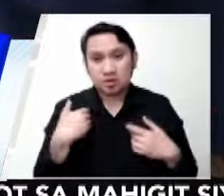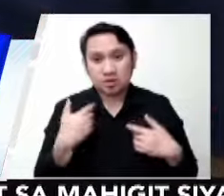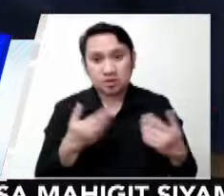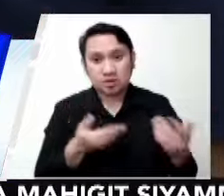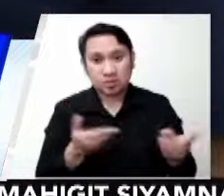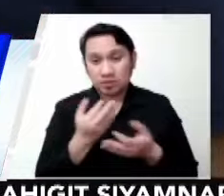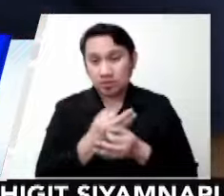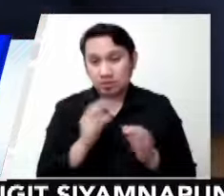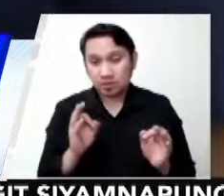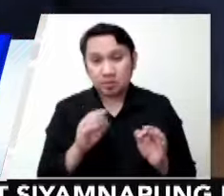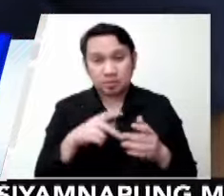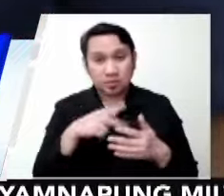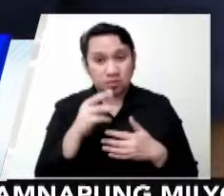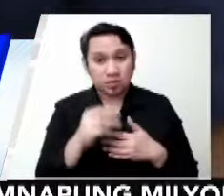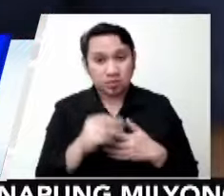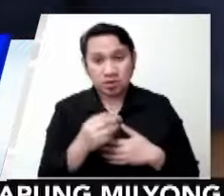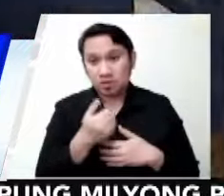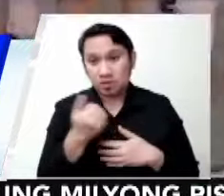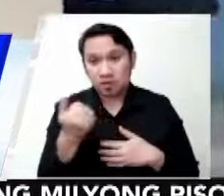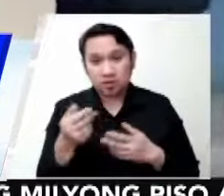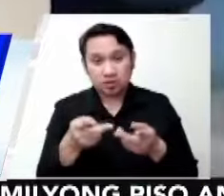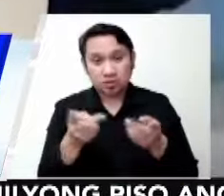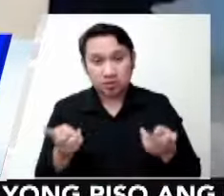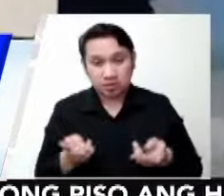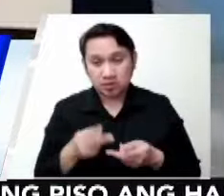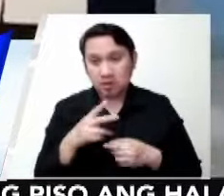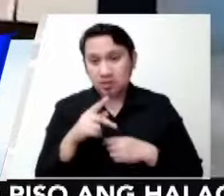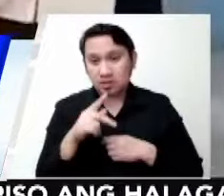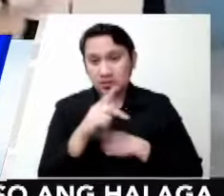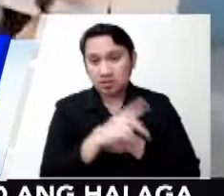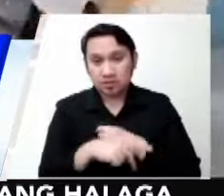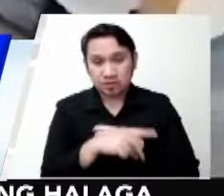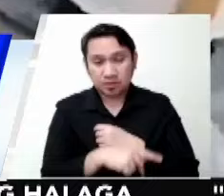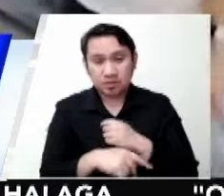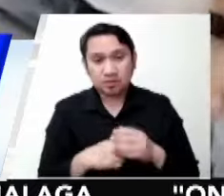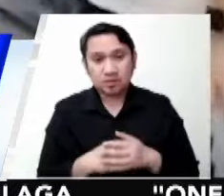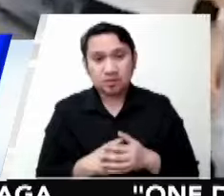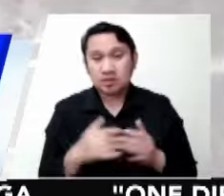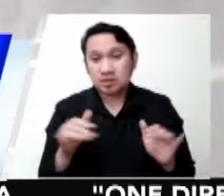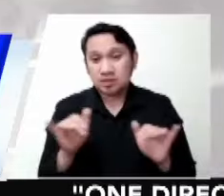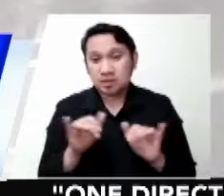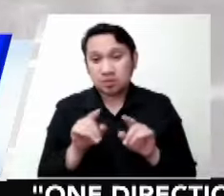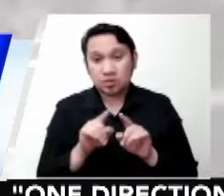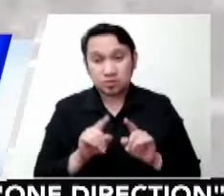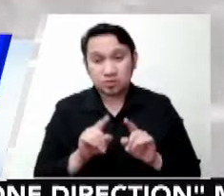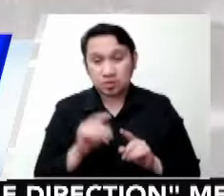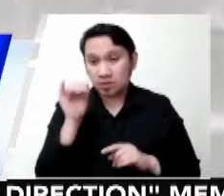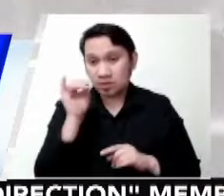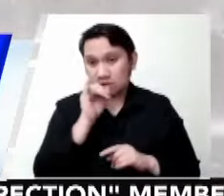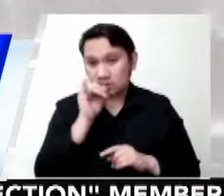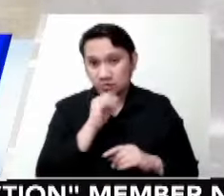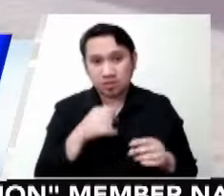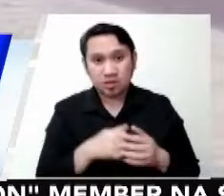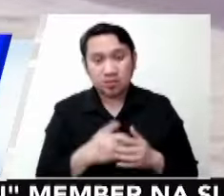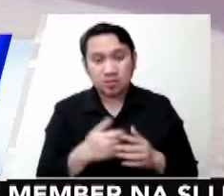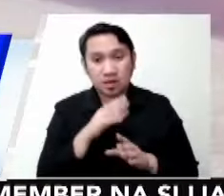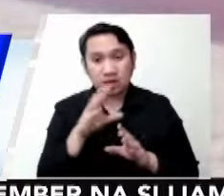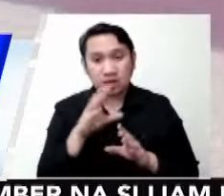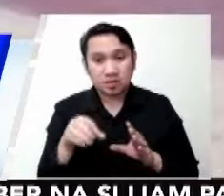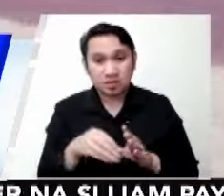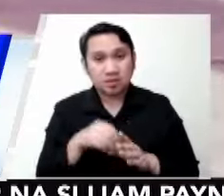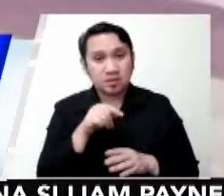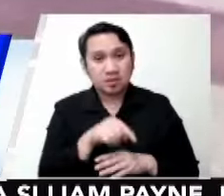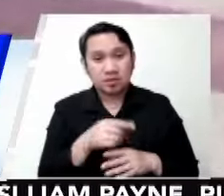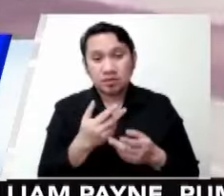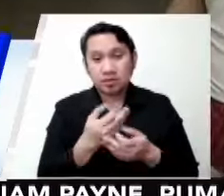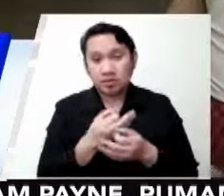iba pang lugar sa Metro Manila at probinsya. Gaya sa Iloilo, kung saan isinama sa pa-fanra ng mga aso ang libreng bakunahan